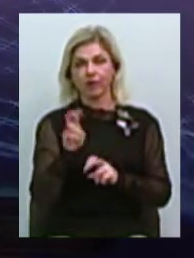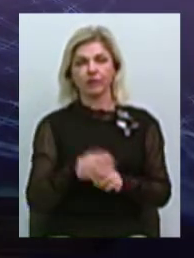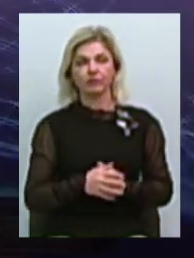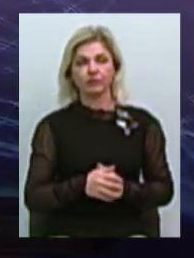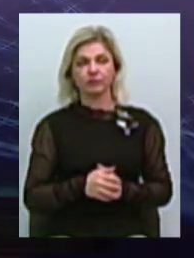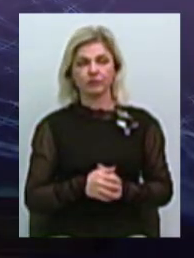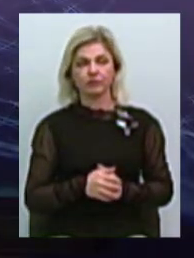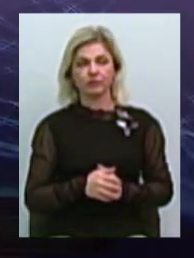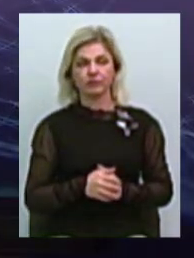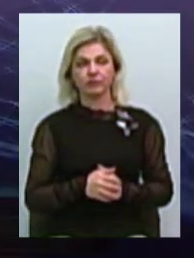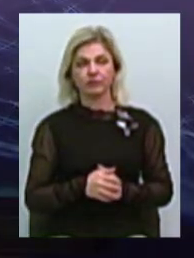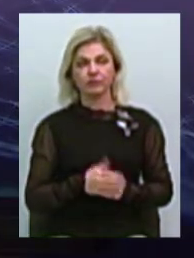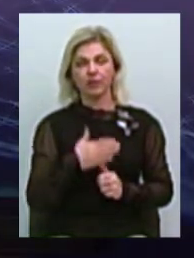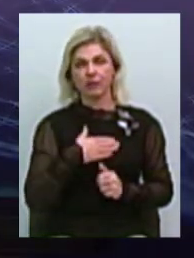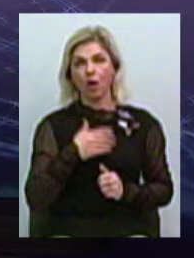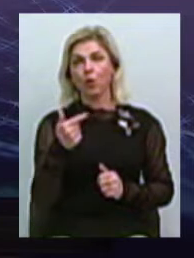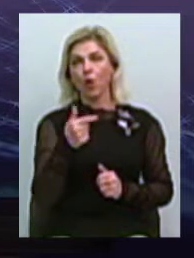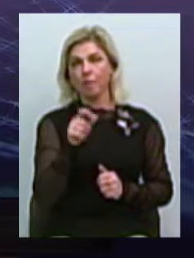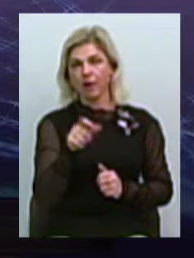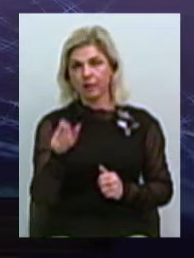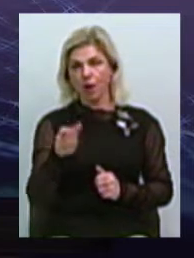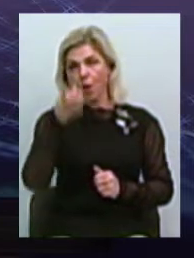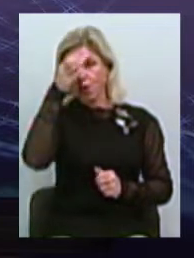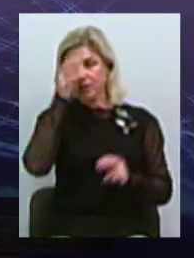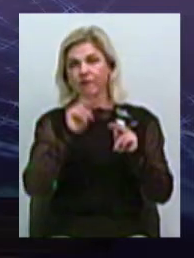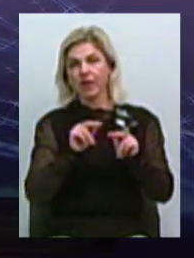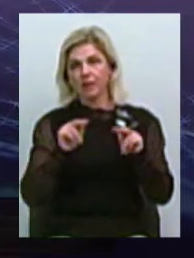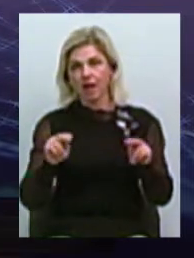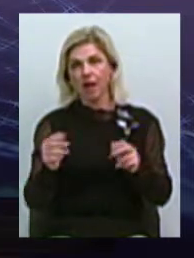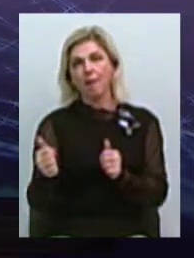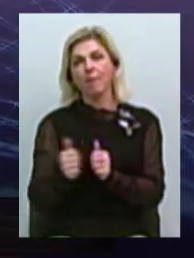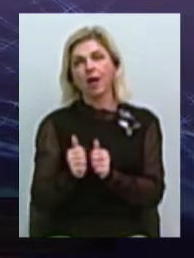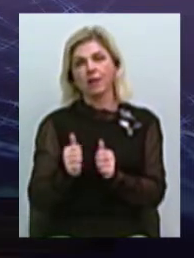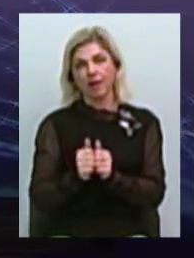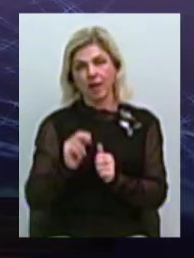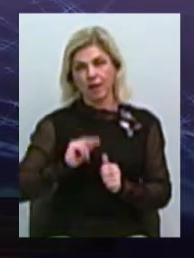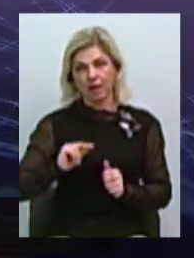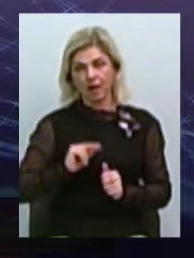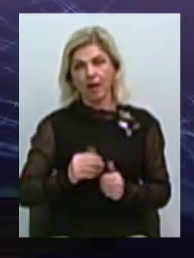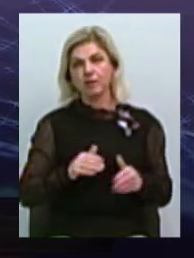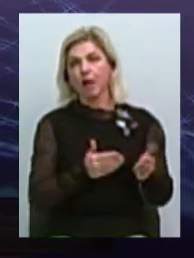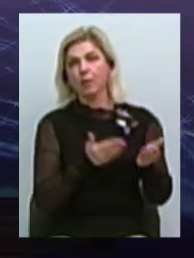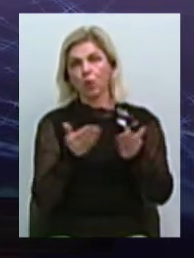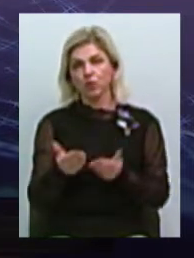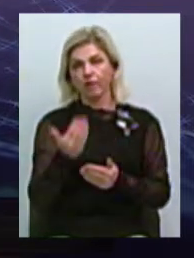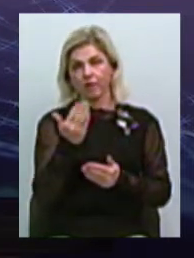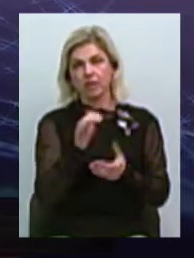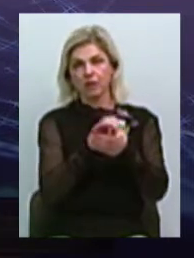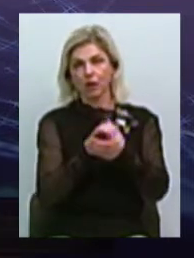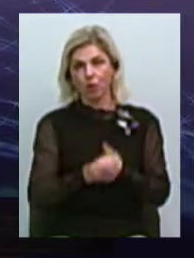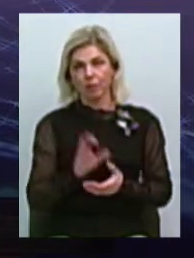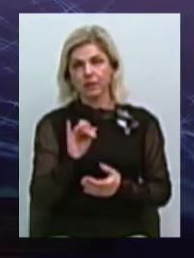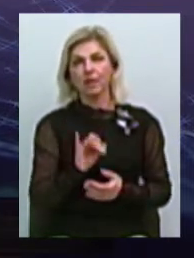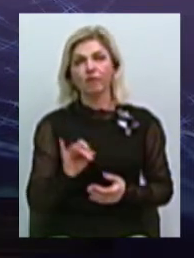Тому наші громадяни, наші освітяни, наші партнери, ми запрошуємо вас знайомитись з інформацією,